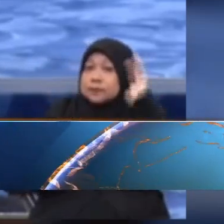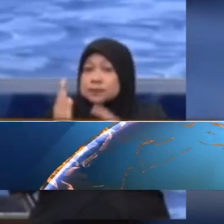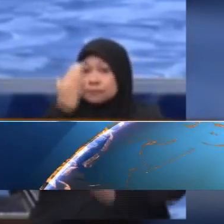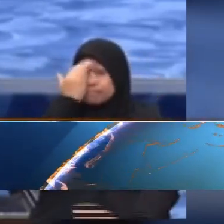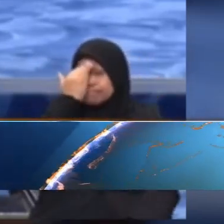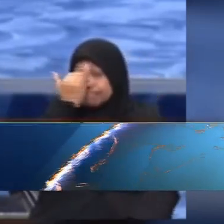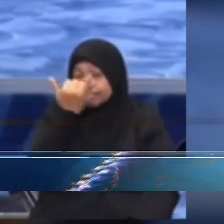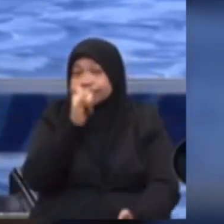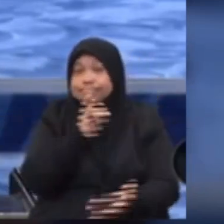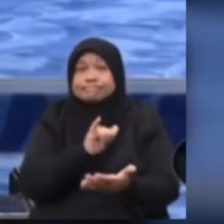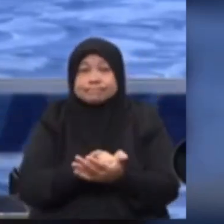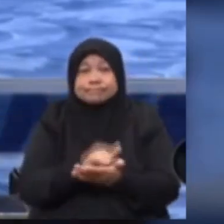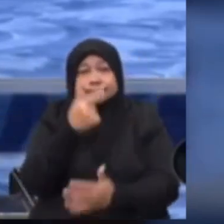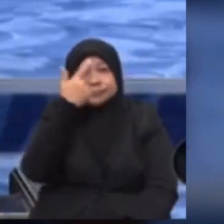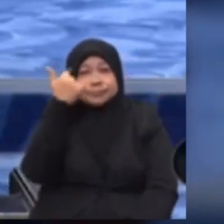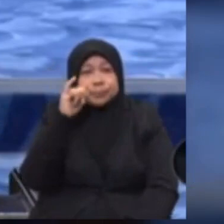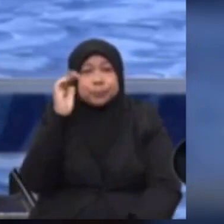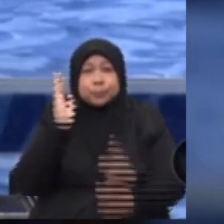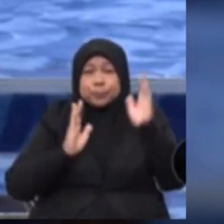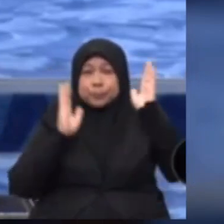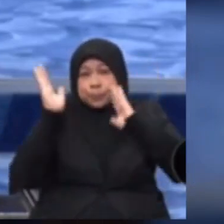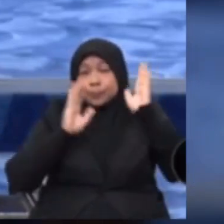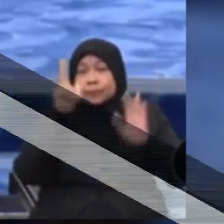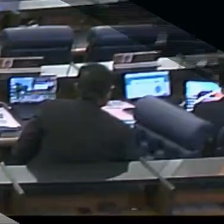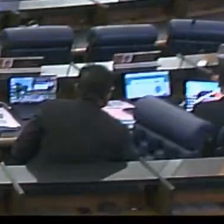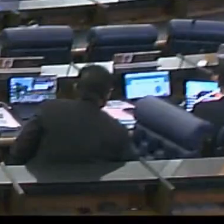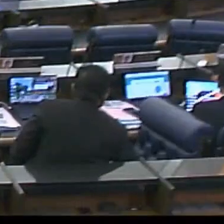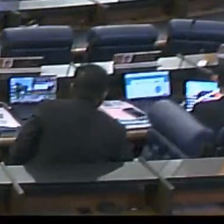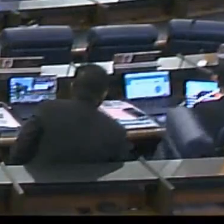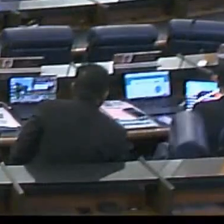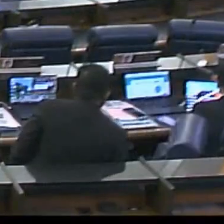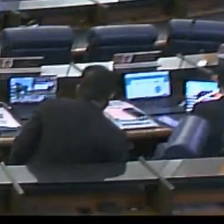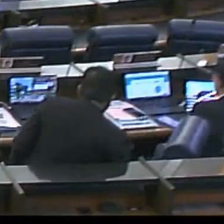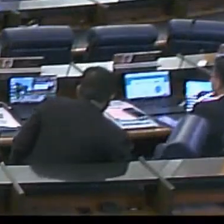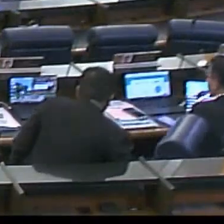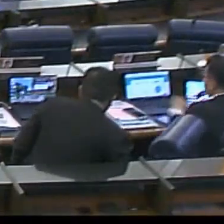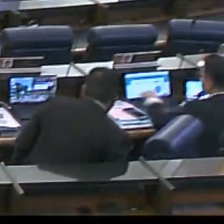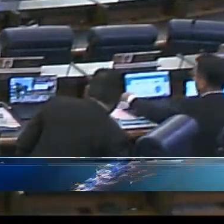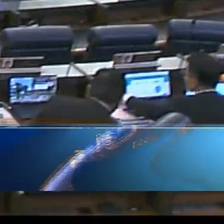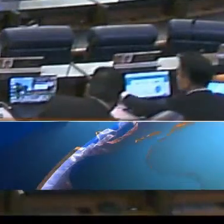itu, kerajaan Malaysia rasa satu.